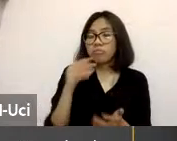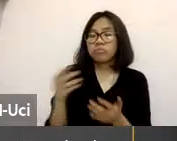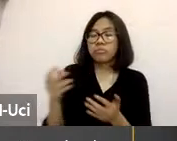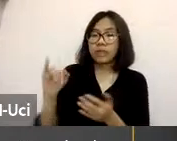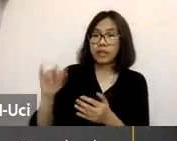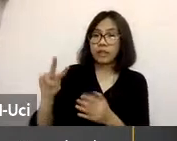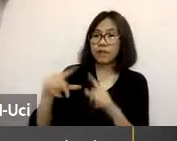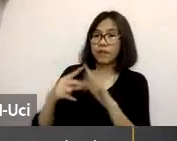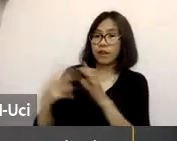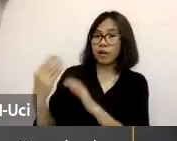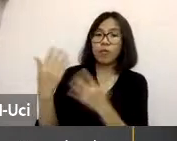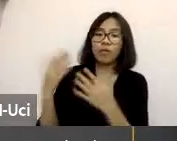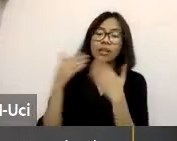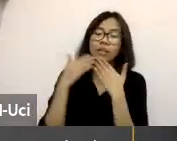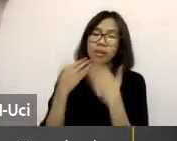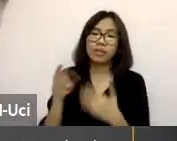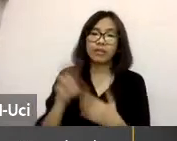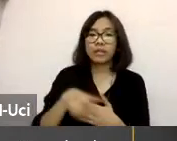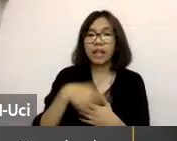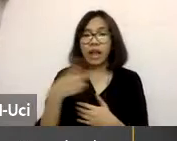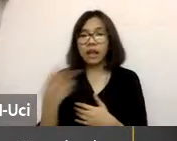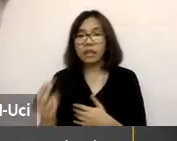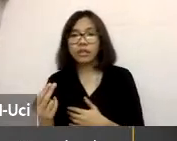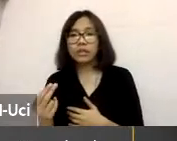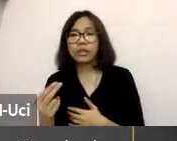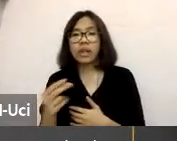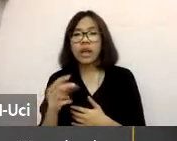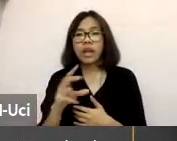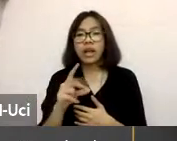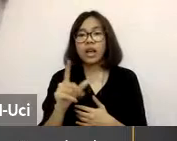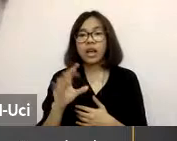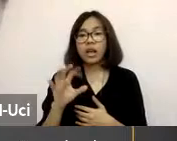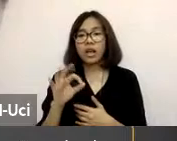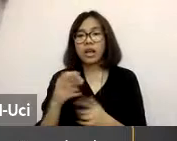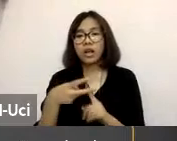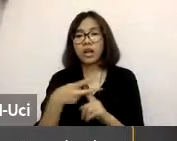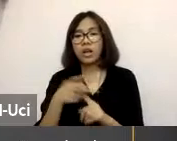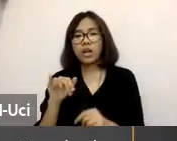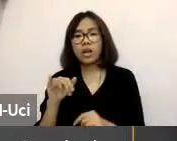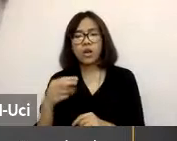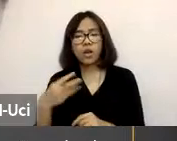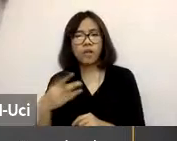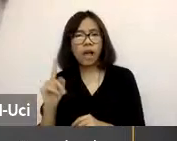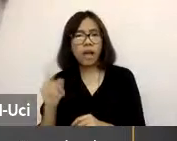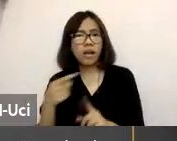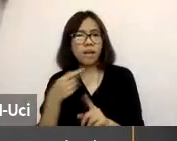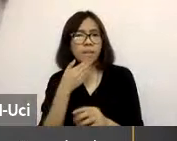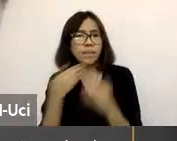juga ingin minta tanggapan dari copy soal2 pertanyaan sudah mati langsung